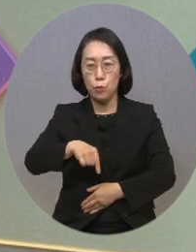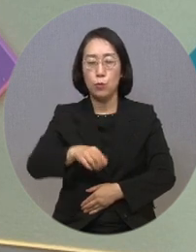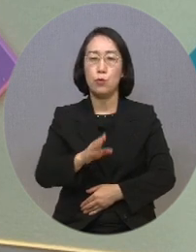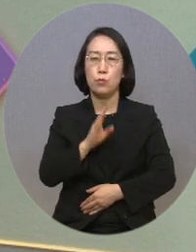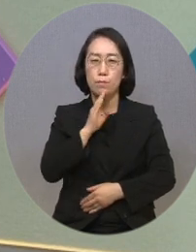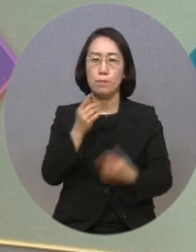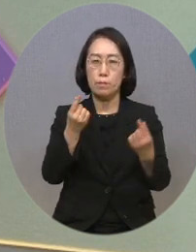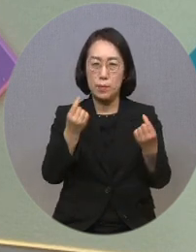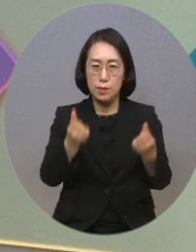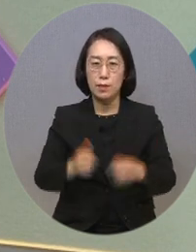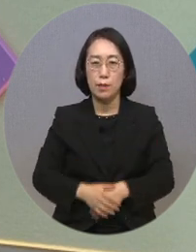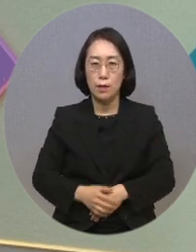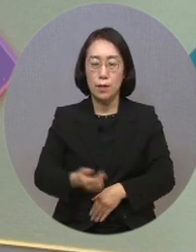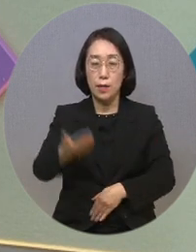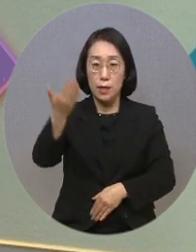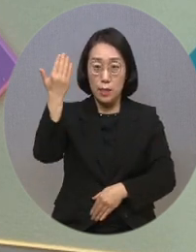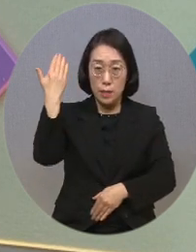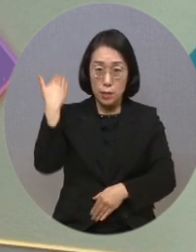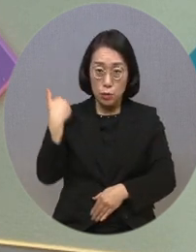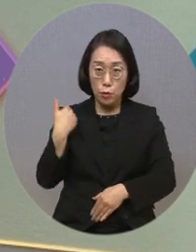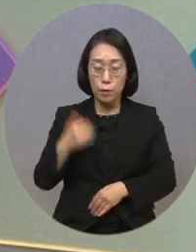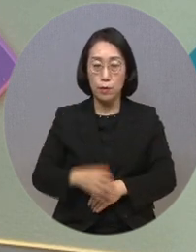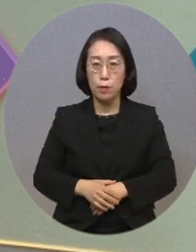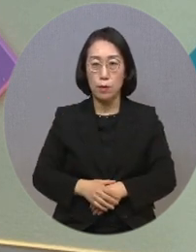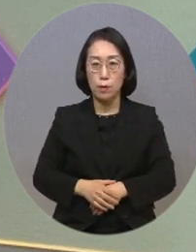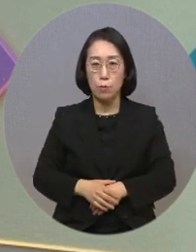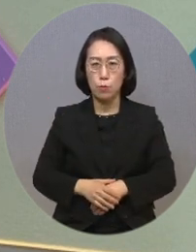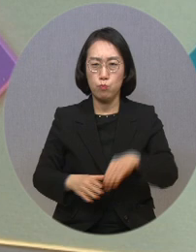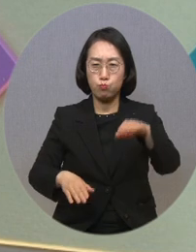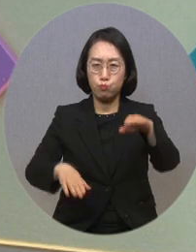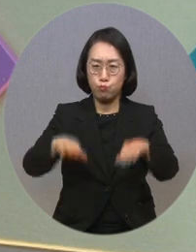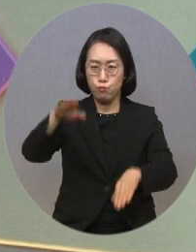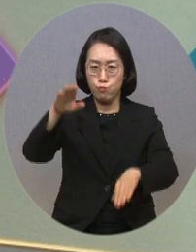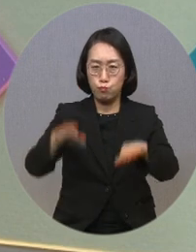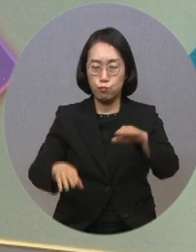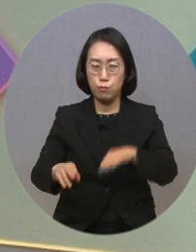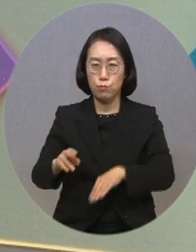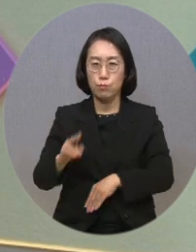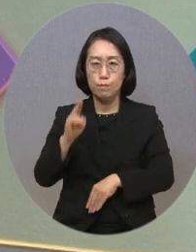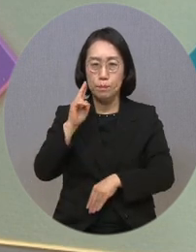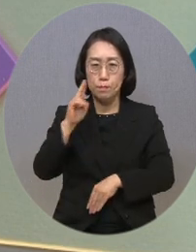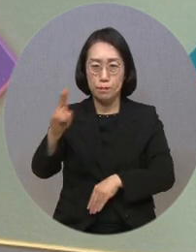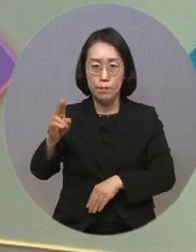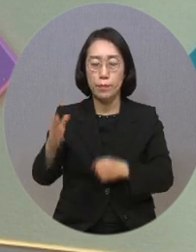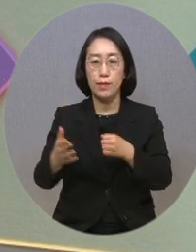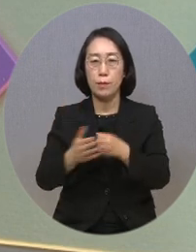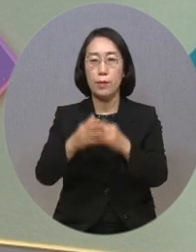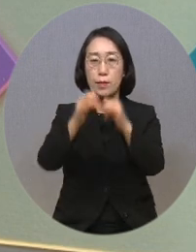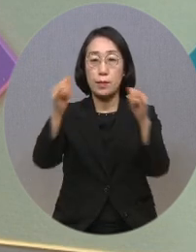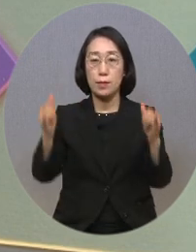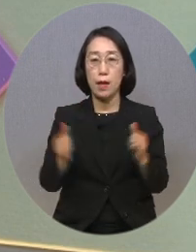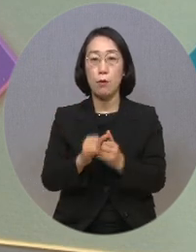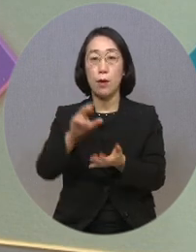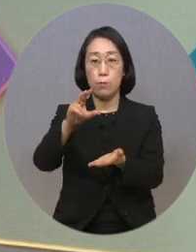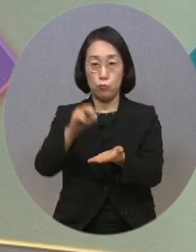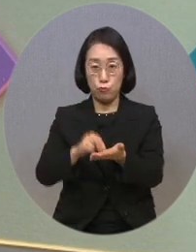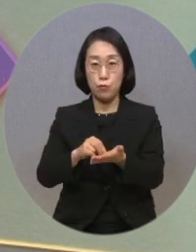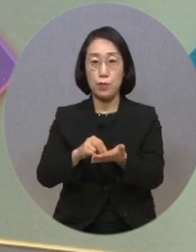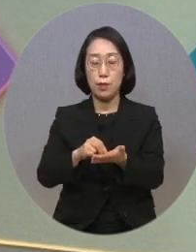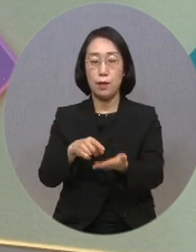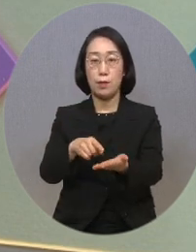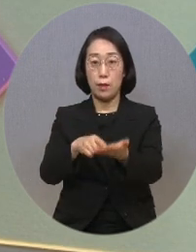코로나19 이전에도 양극화로 인해가지고 굉장히 사회 문제가 대두되곤 했었죠.